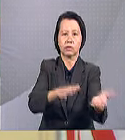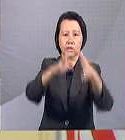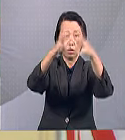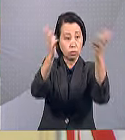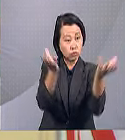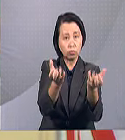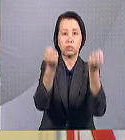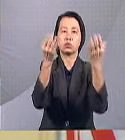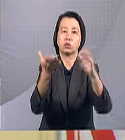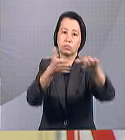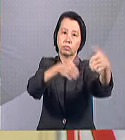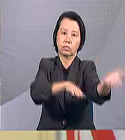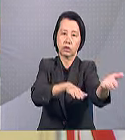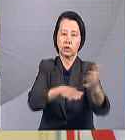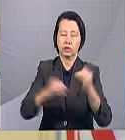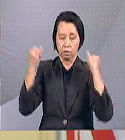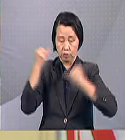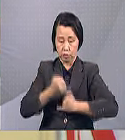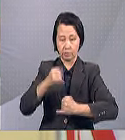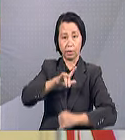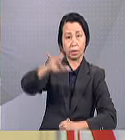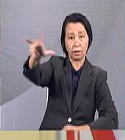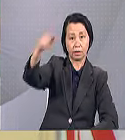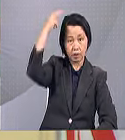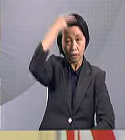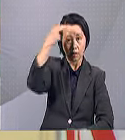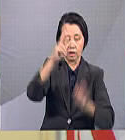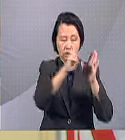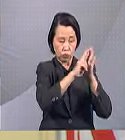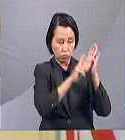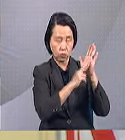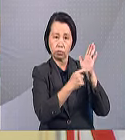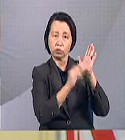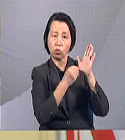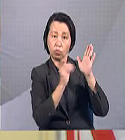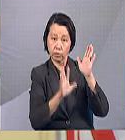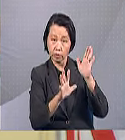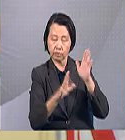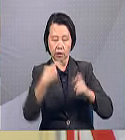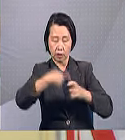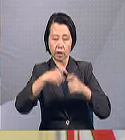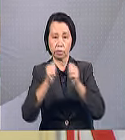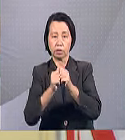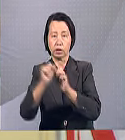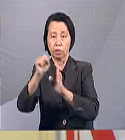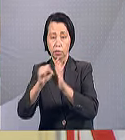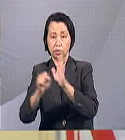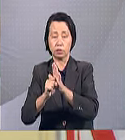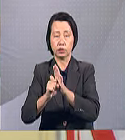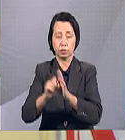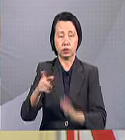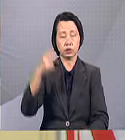dunia. Ibadat haji yang merupakan rukun Islam yang kelima berkait rapat dengan syarat